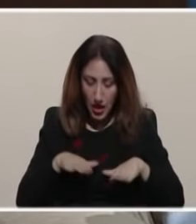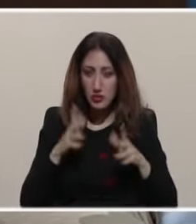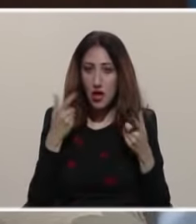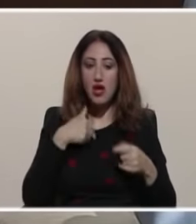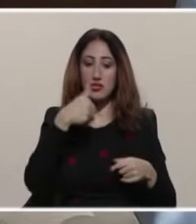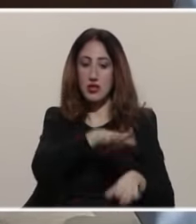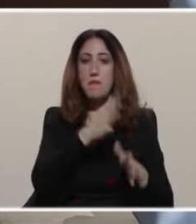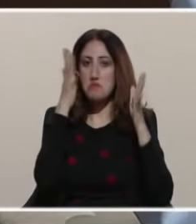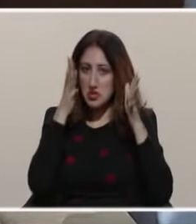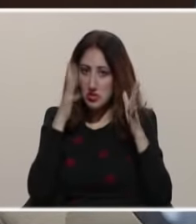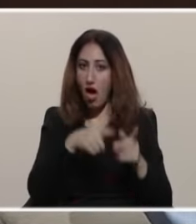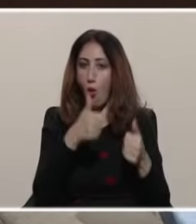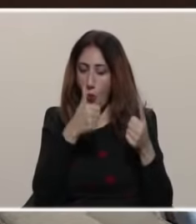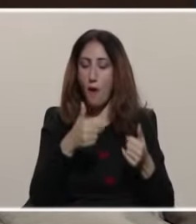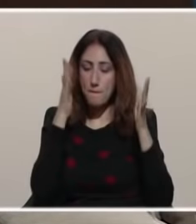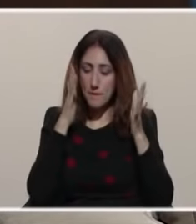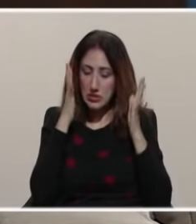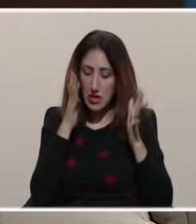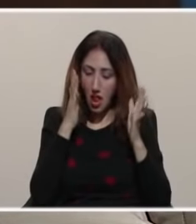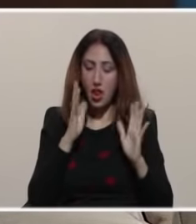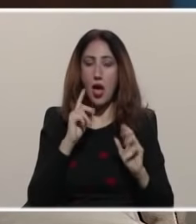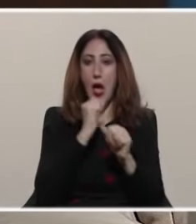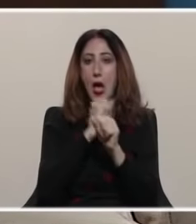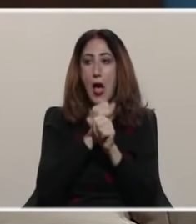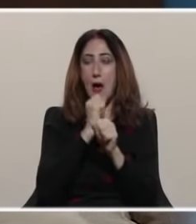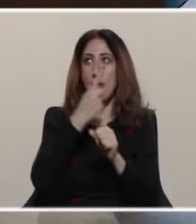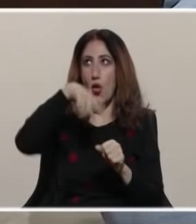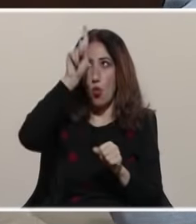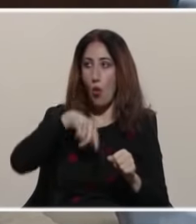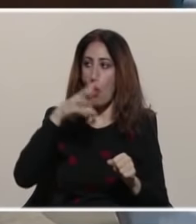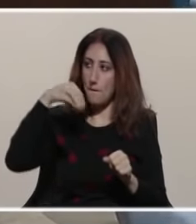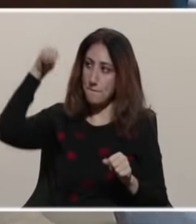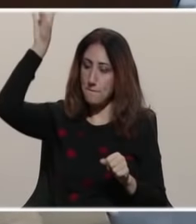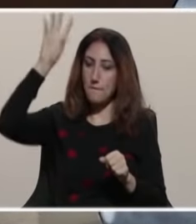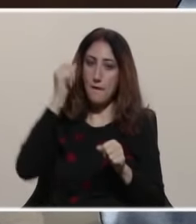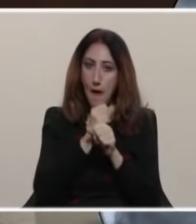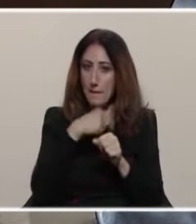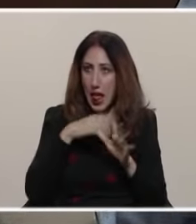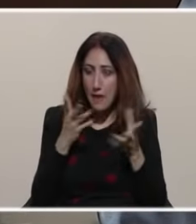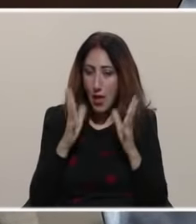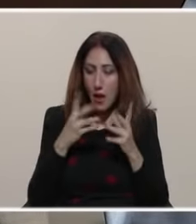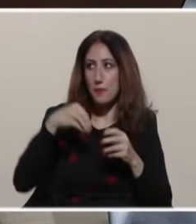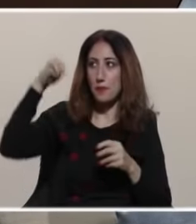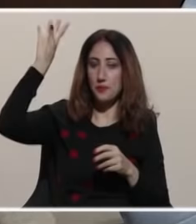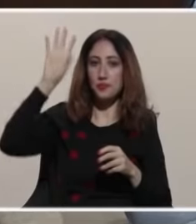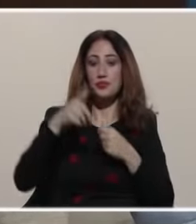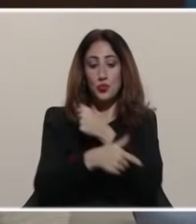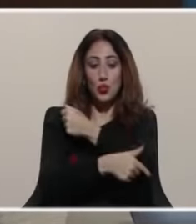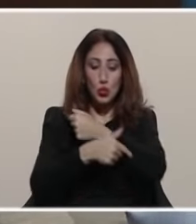يصلون وتركناهم وهم يصلون. ده اسمه رفع الأعمال اليومي. رقم اثنين رفع الأعمال